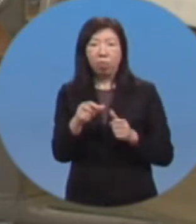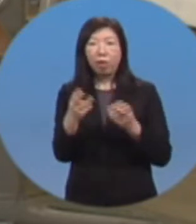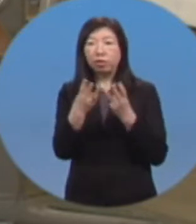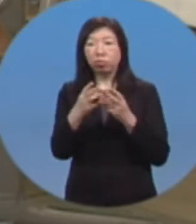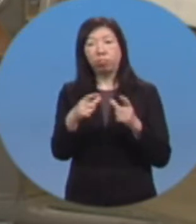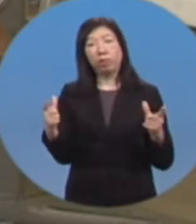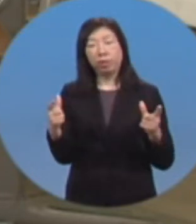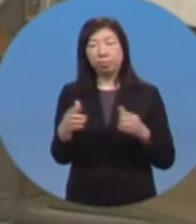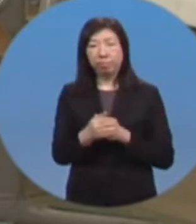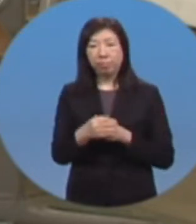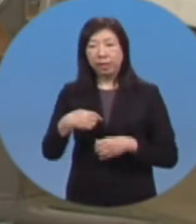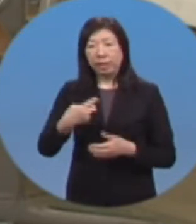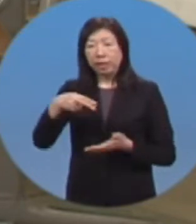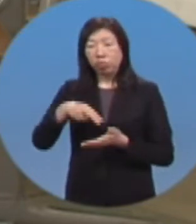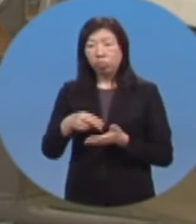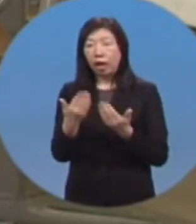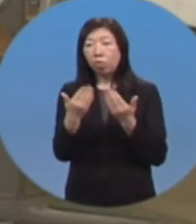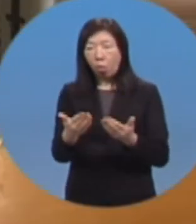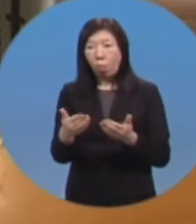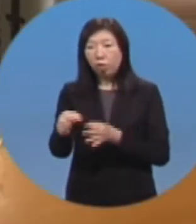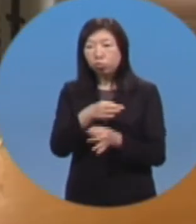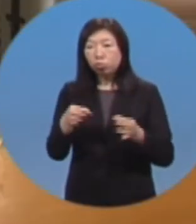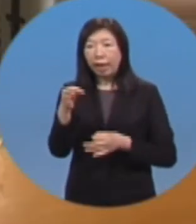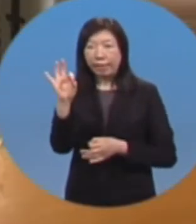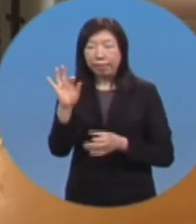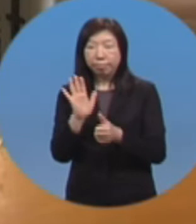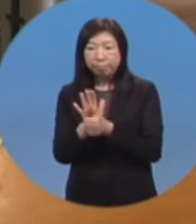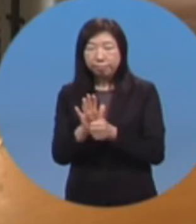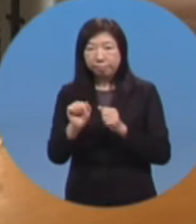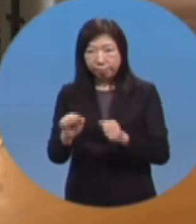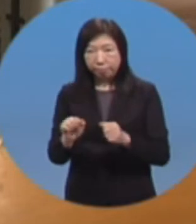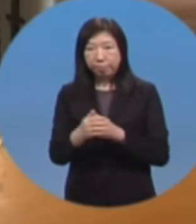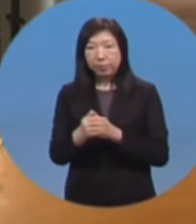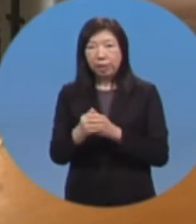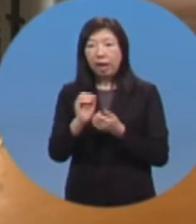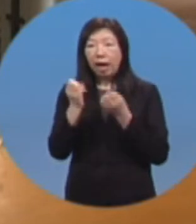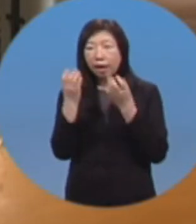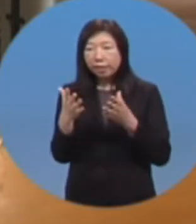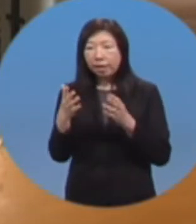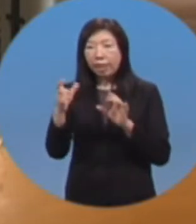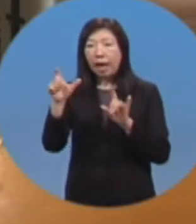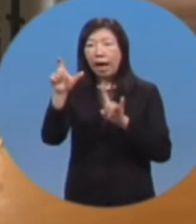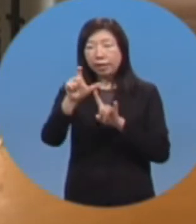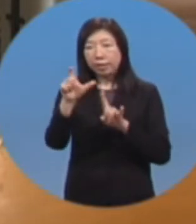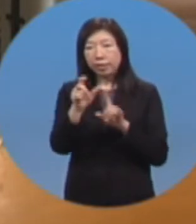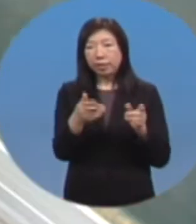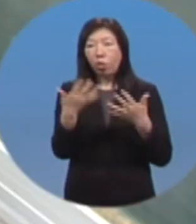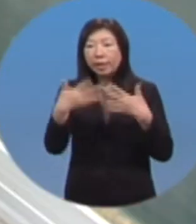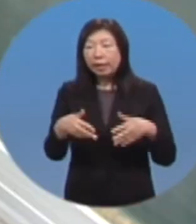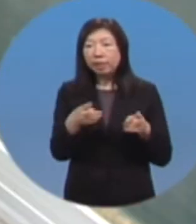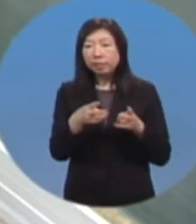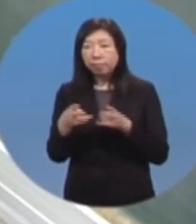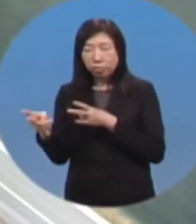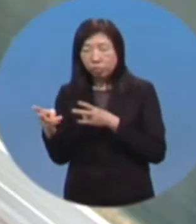します。私立学校について運営費への助成を拡充し、新たに ICT 機器の整備に対する上